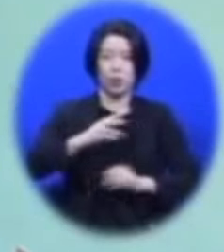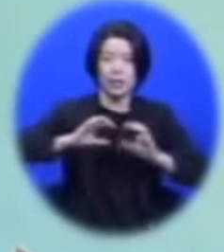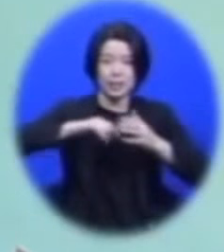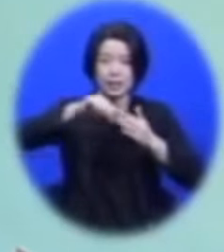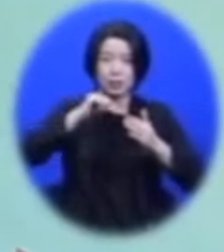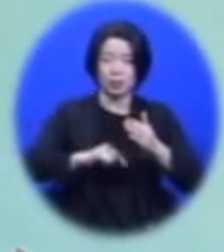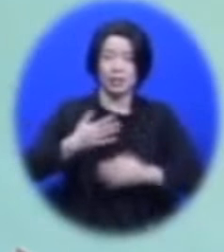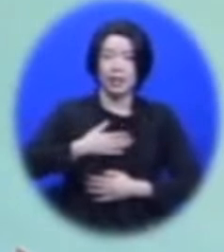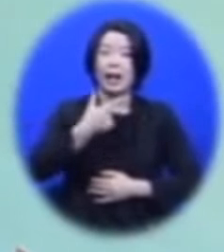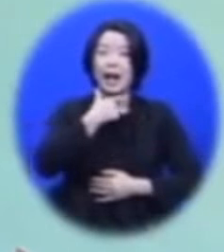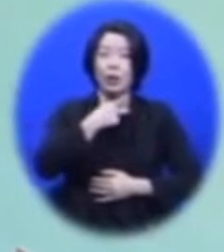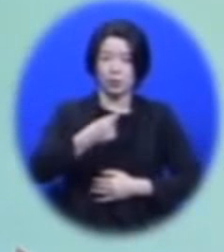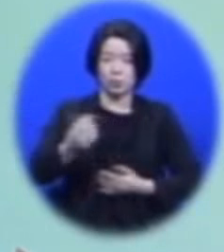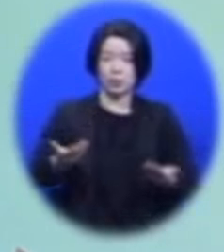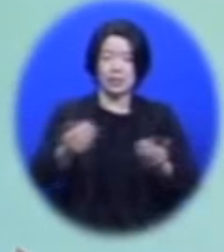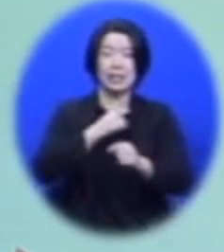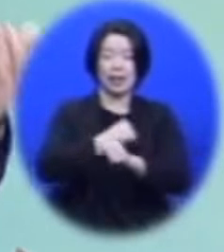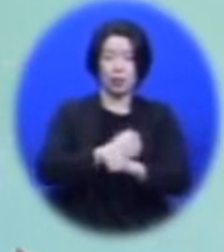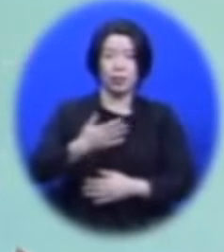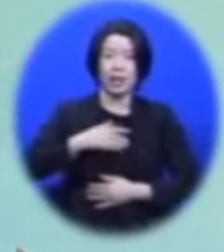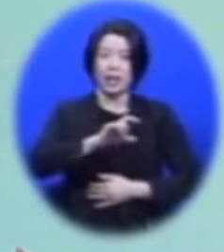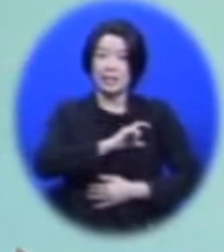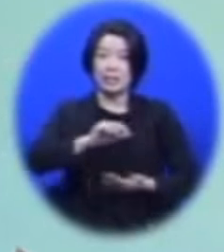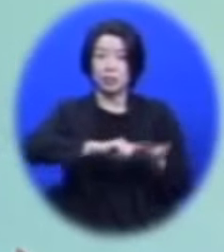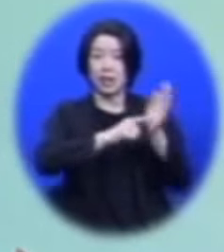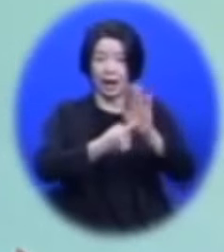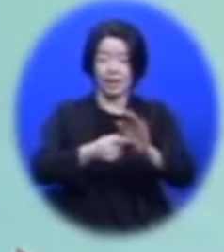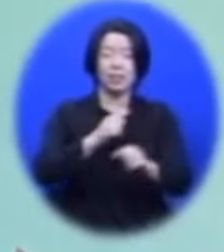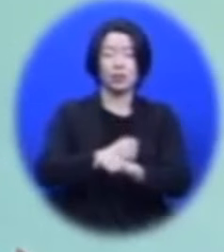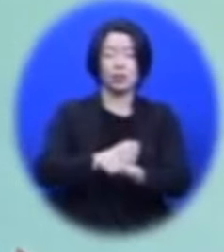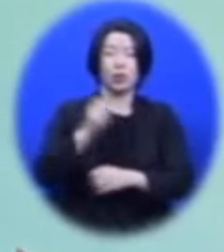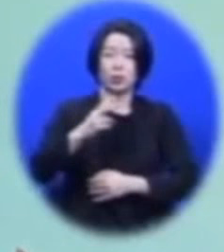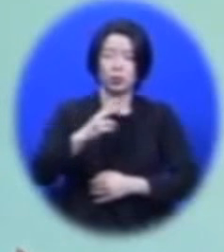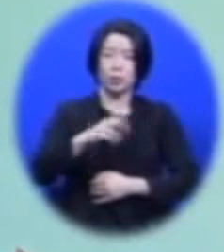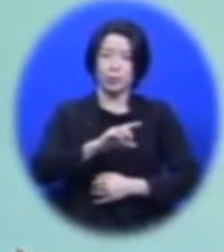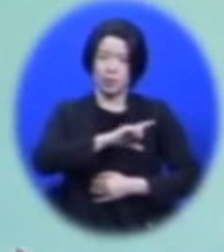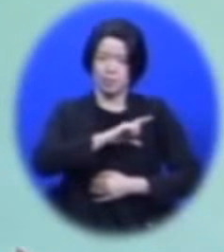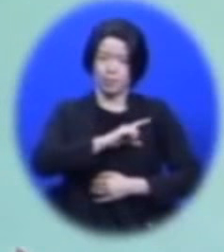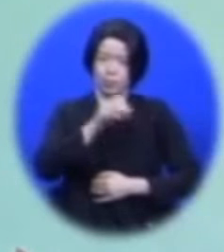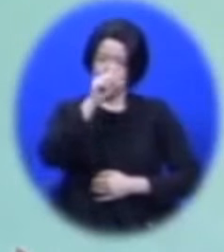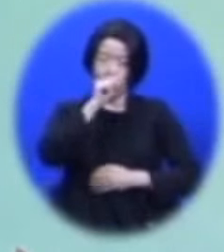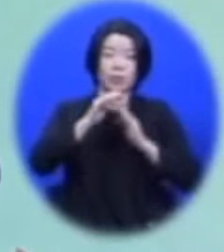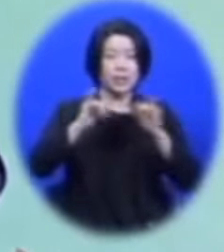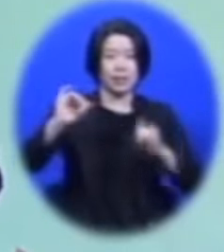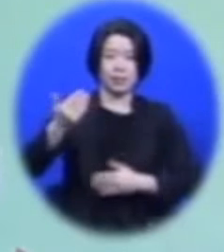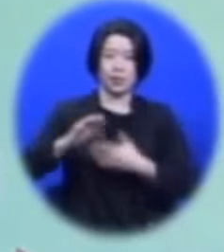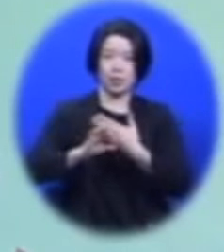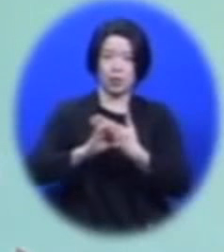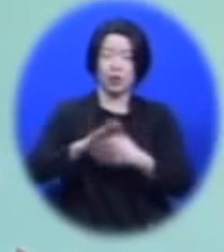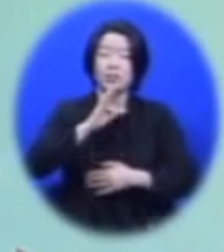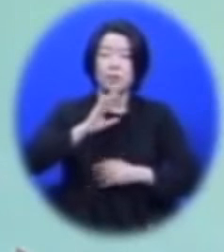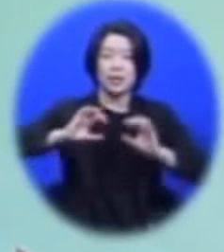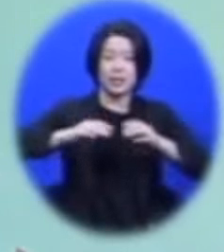내가 하고 싶은 일을 하고 내 이름을 날리고 아주 명예로운 사람이 되면 그럼 세상을 정말 잘 산